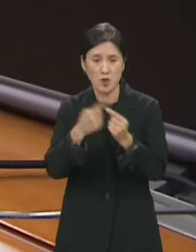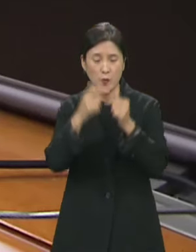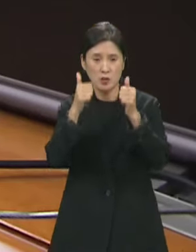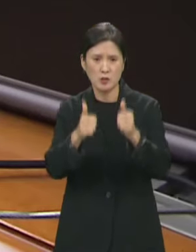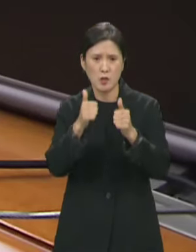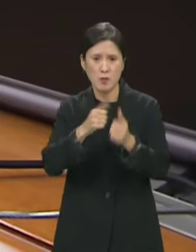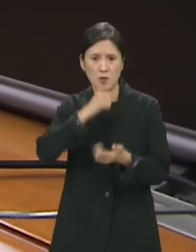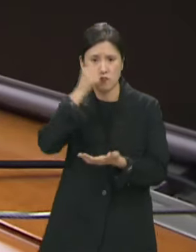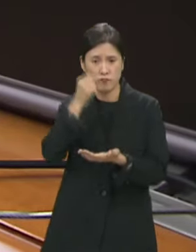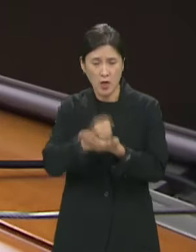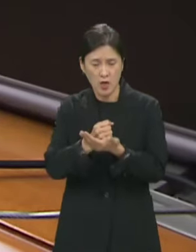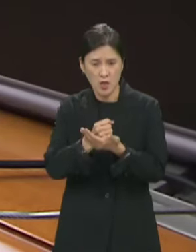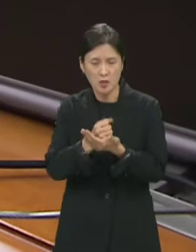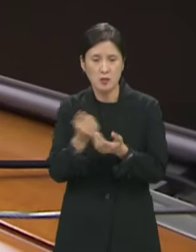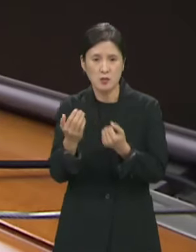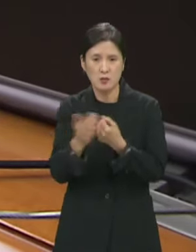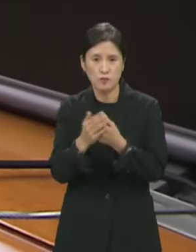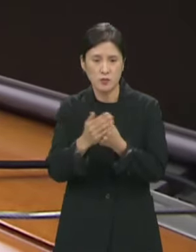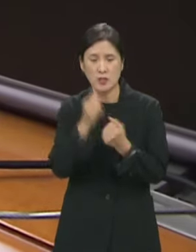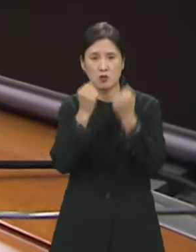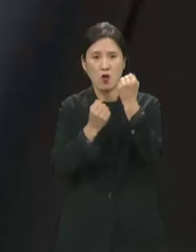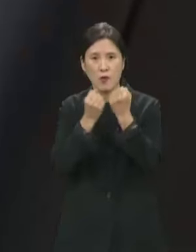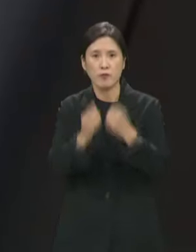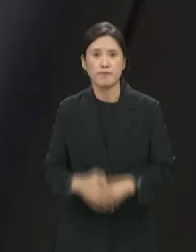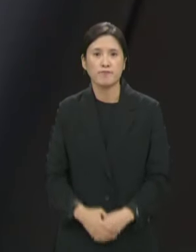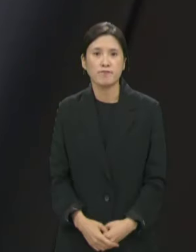판단이 부당하다 볼 수 없다고 판시했습니다